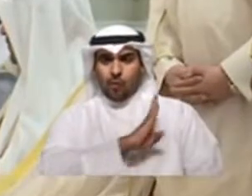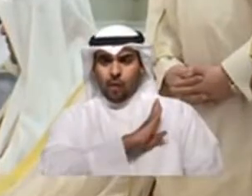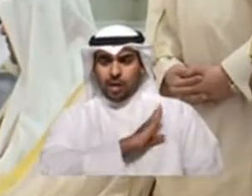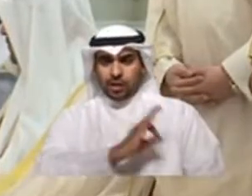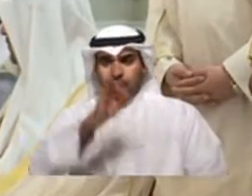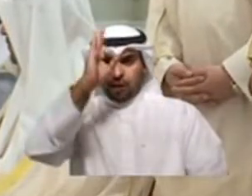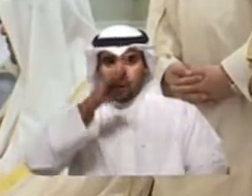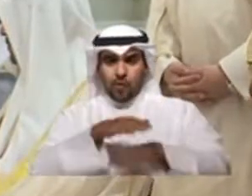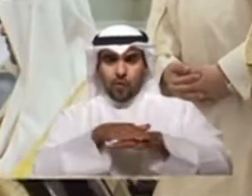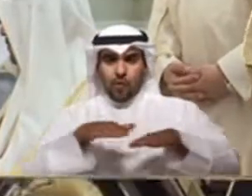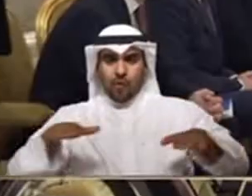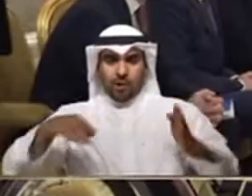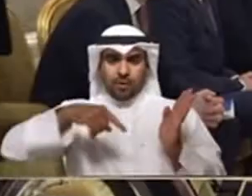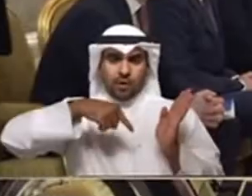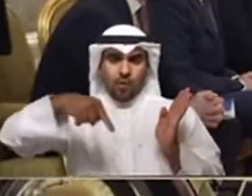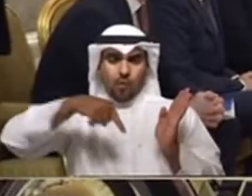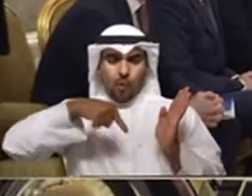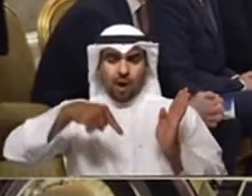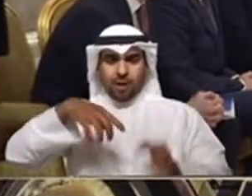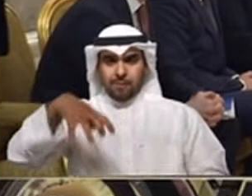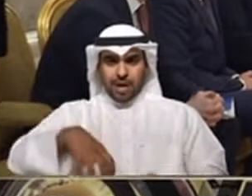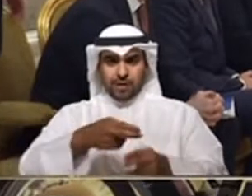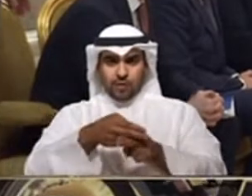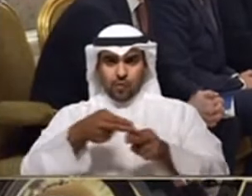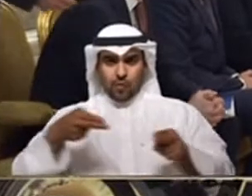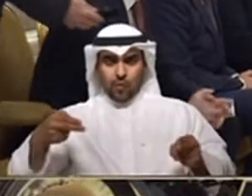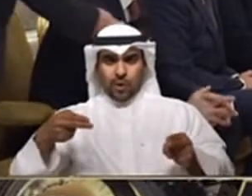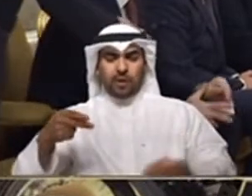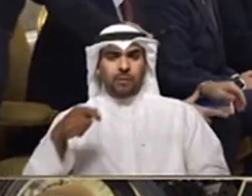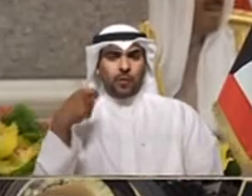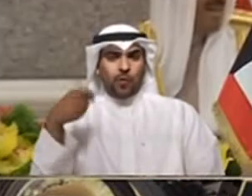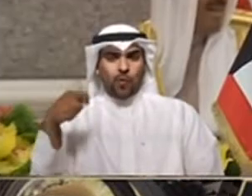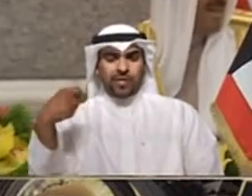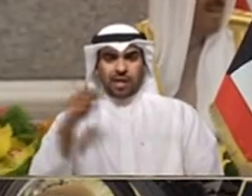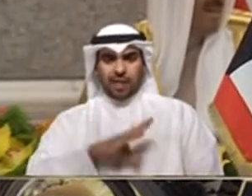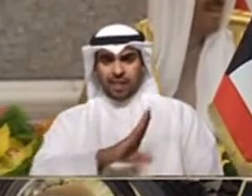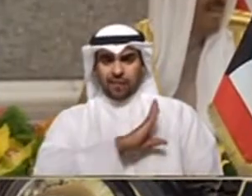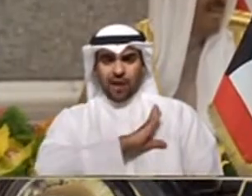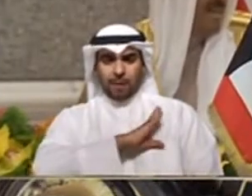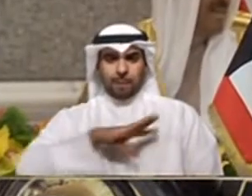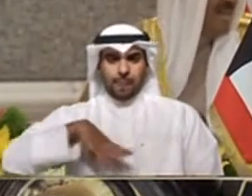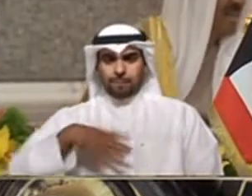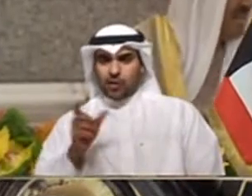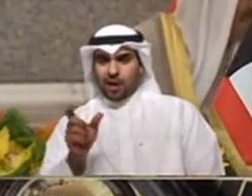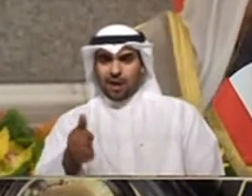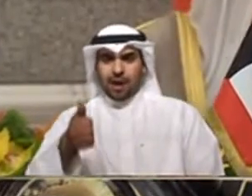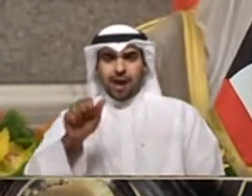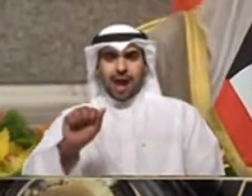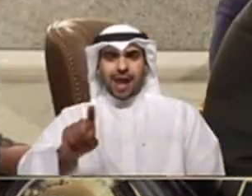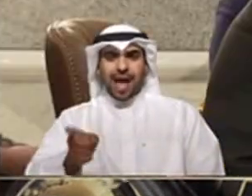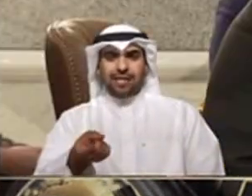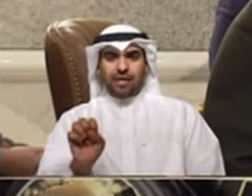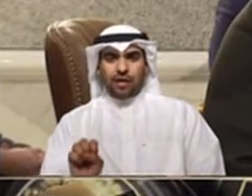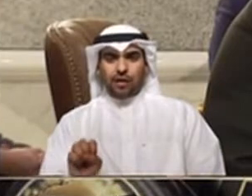الأخرى، وقعها عن حكومة دولة الكويت معالي النائب الأول لرئيس مجلس الوزراء ووزير الدفاع الشيخ ناصر صباح الأحمد